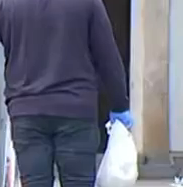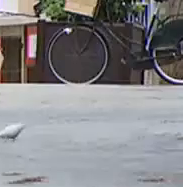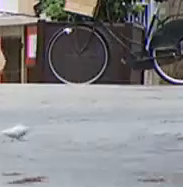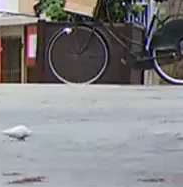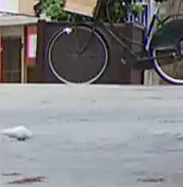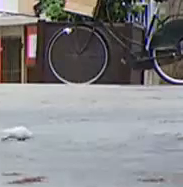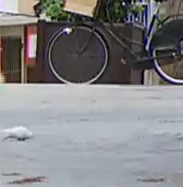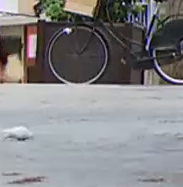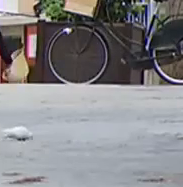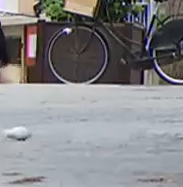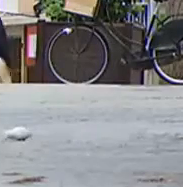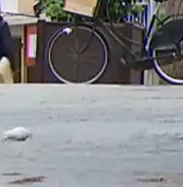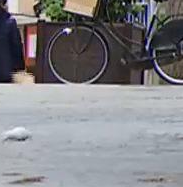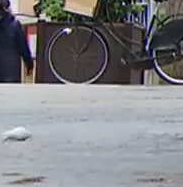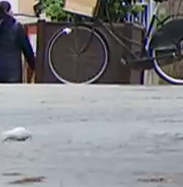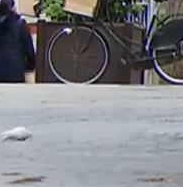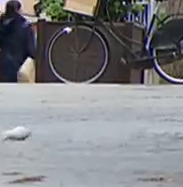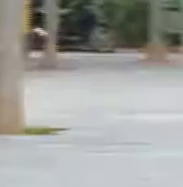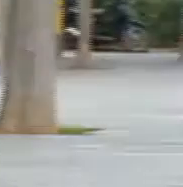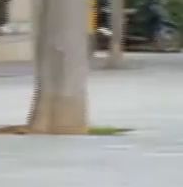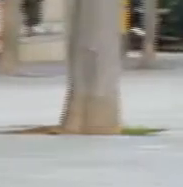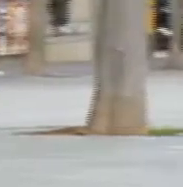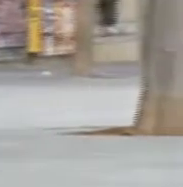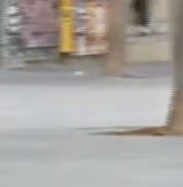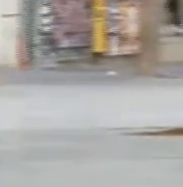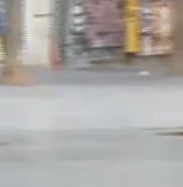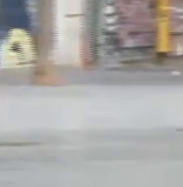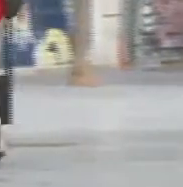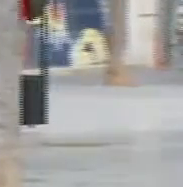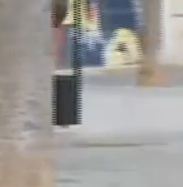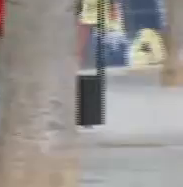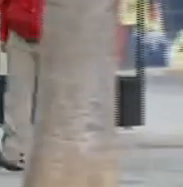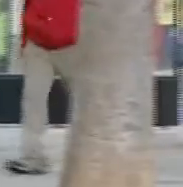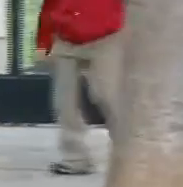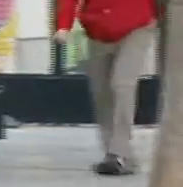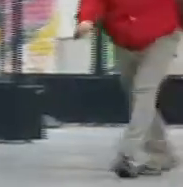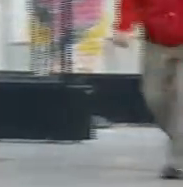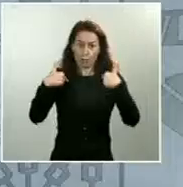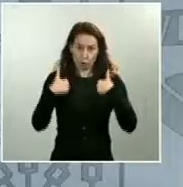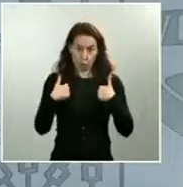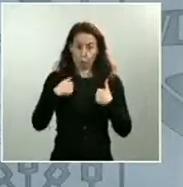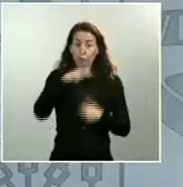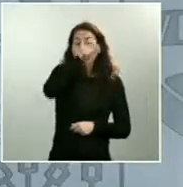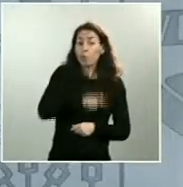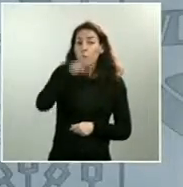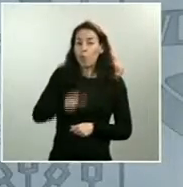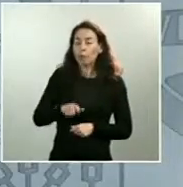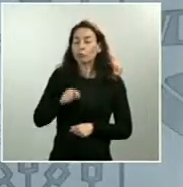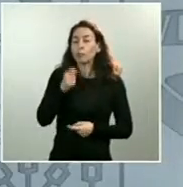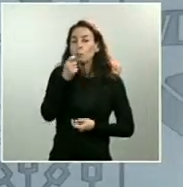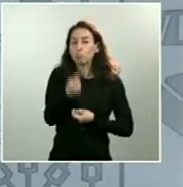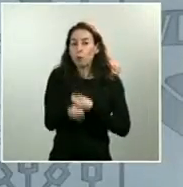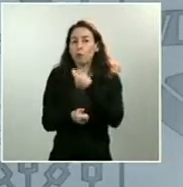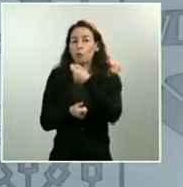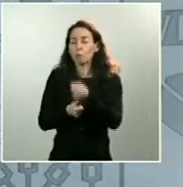desconfinament, Fernando Simón insisteix que és la fase més dura perquè els ciutadans hauran de ser més responsables des del punt de vista individual.